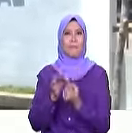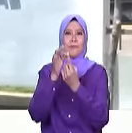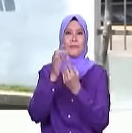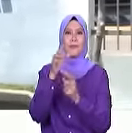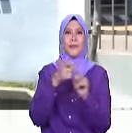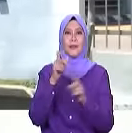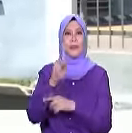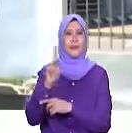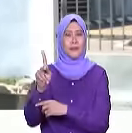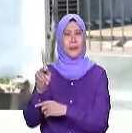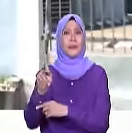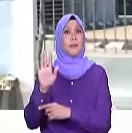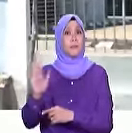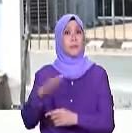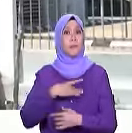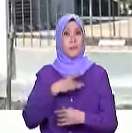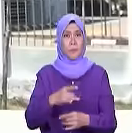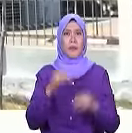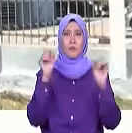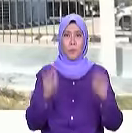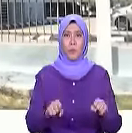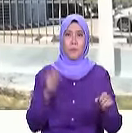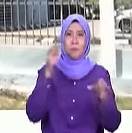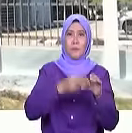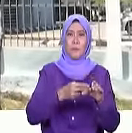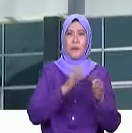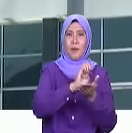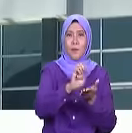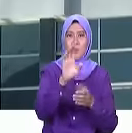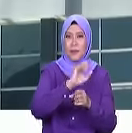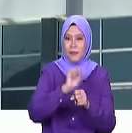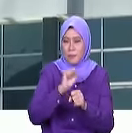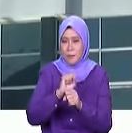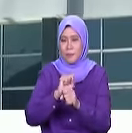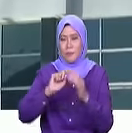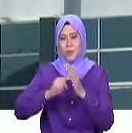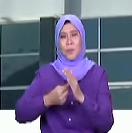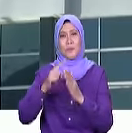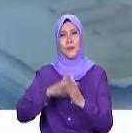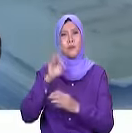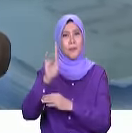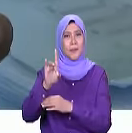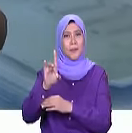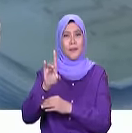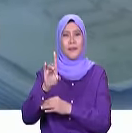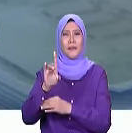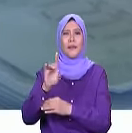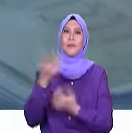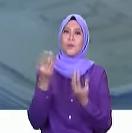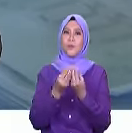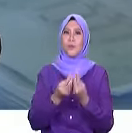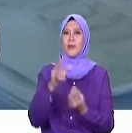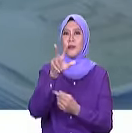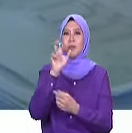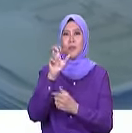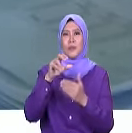Kota Kinabalu. Beliau yang berminat boleh membuat permohonan allowance mencari pekerjaan ini bermula Ogos depan dengan kadar